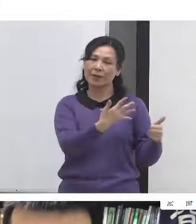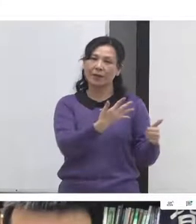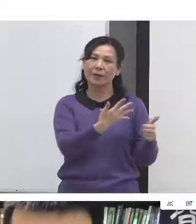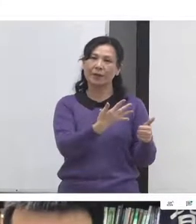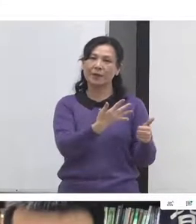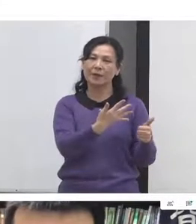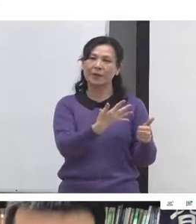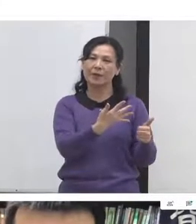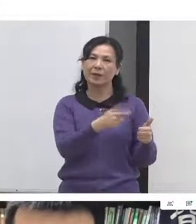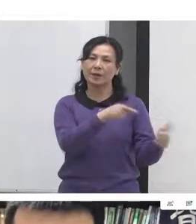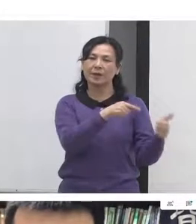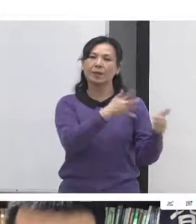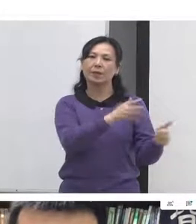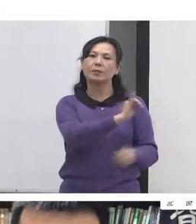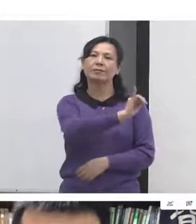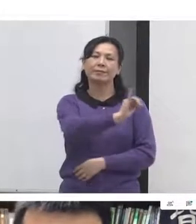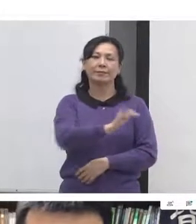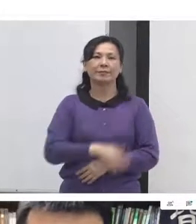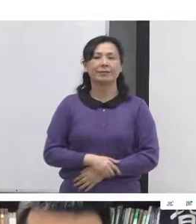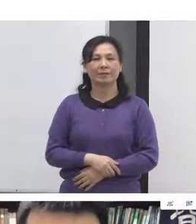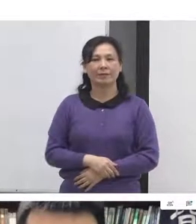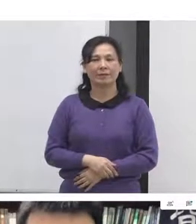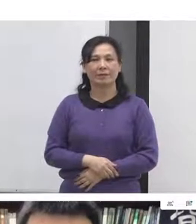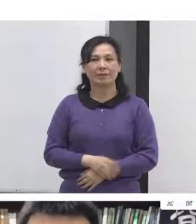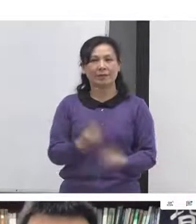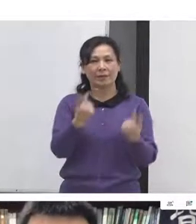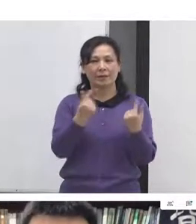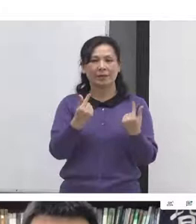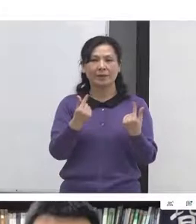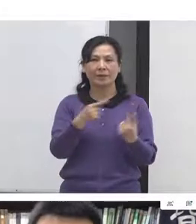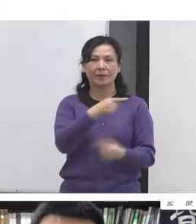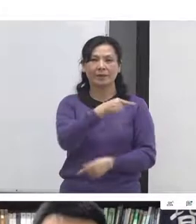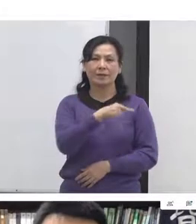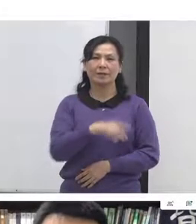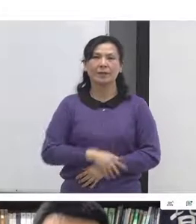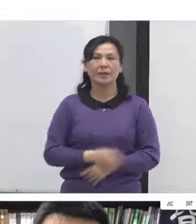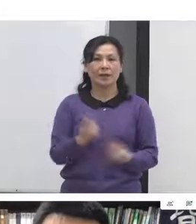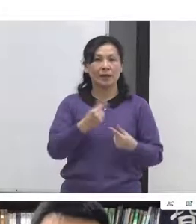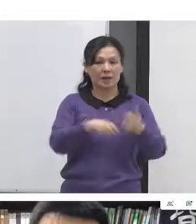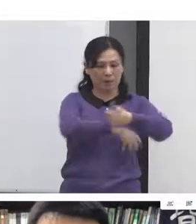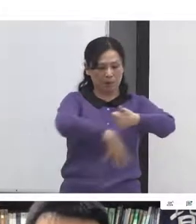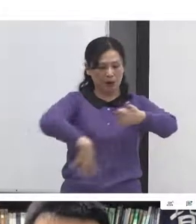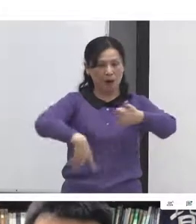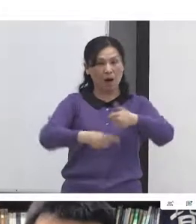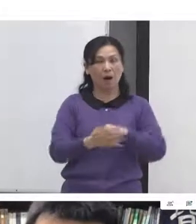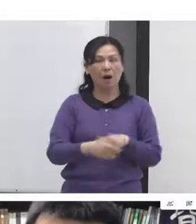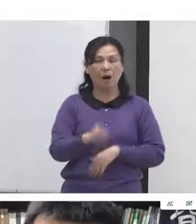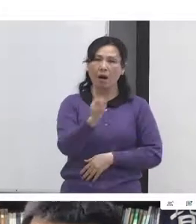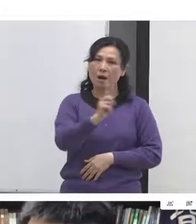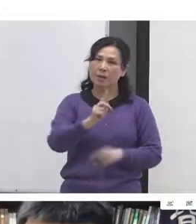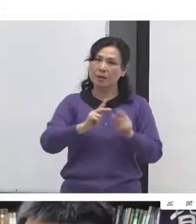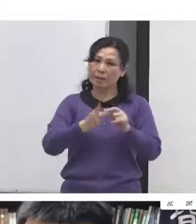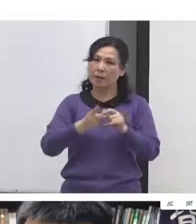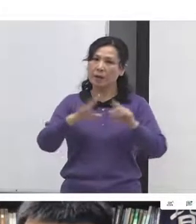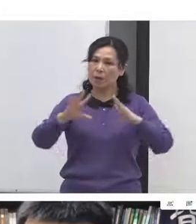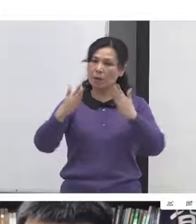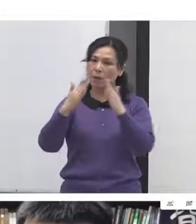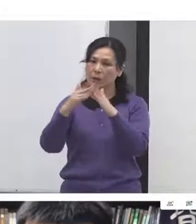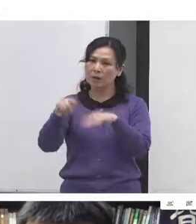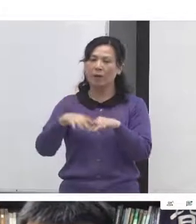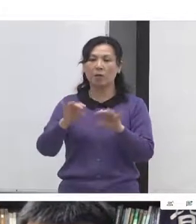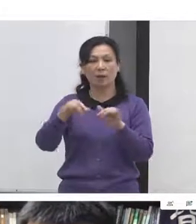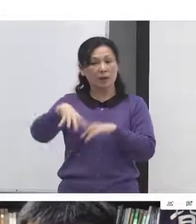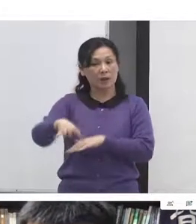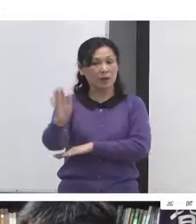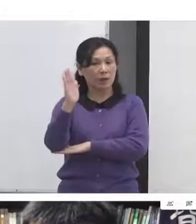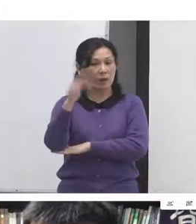一下 Ariel， 就是说，请问就是像 CT Science Lab 这样的组织，它是如何可以跟国家或者是地方的政府